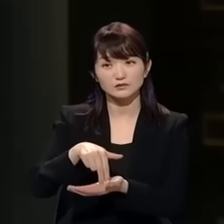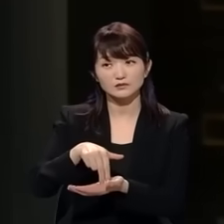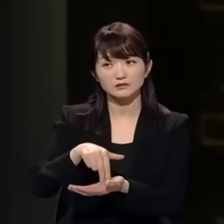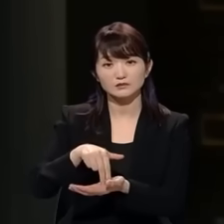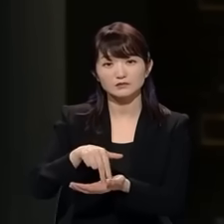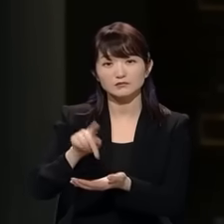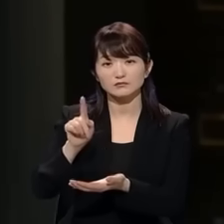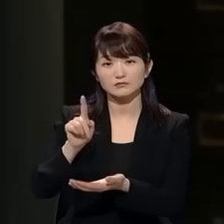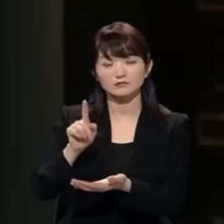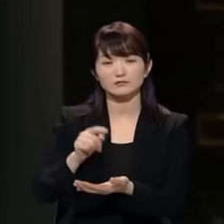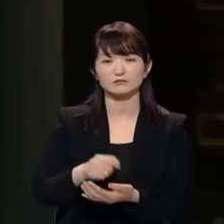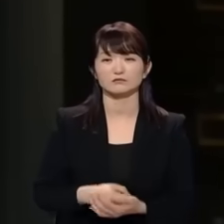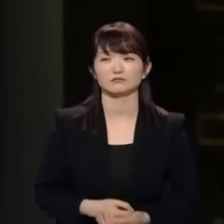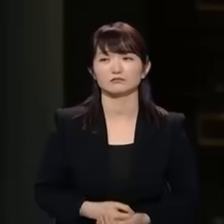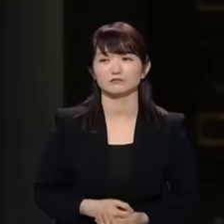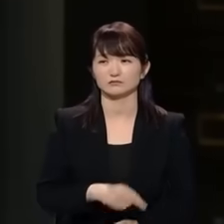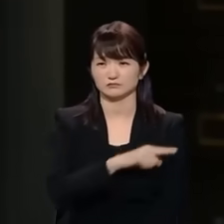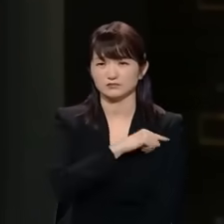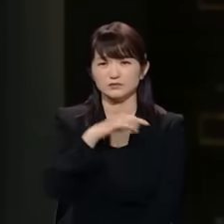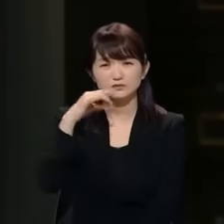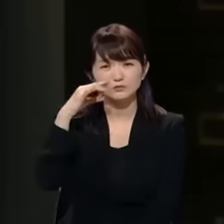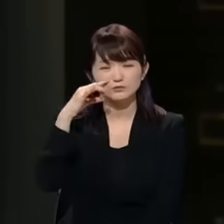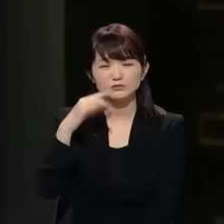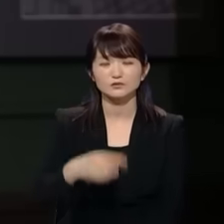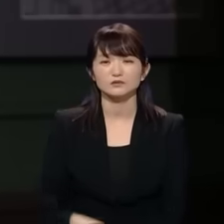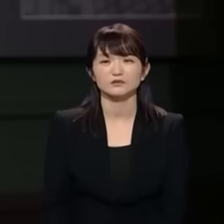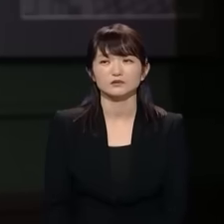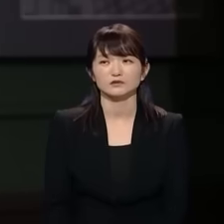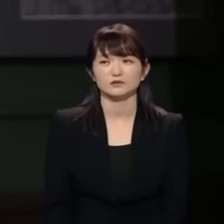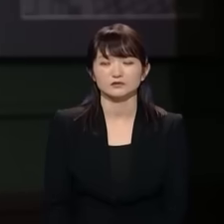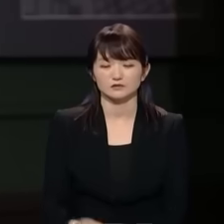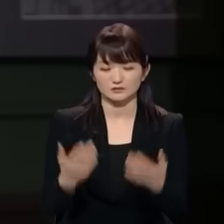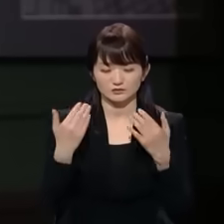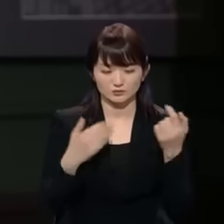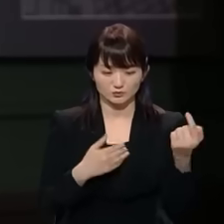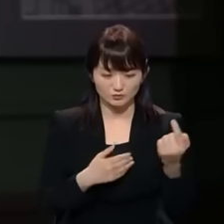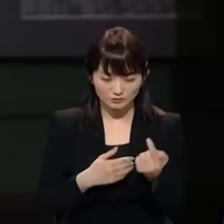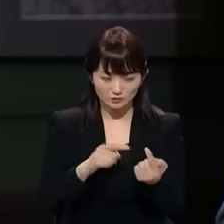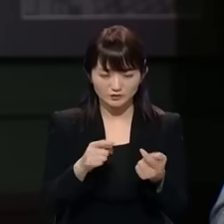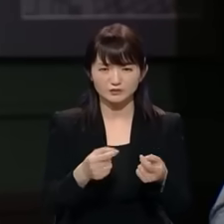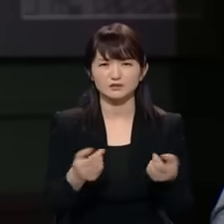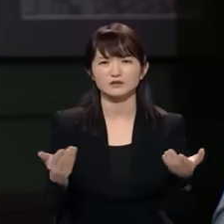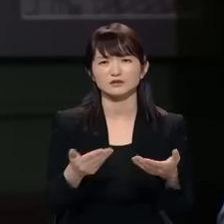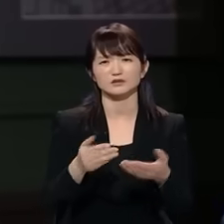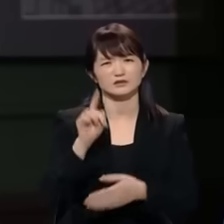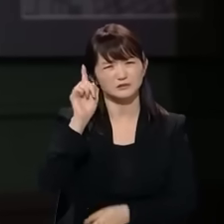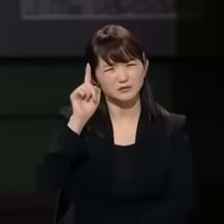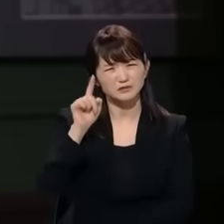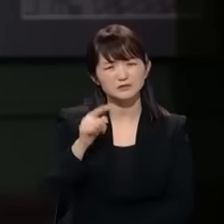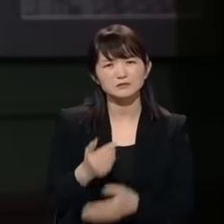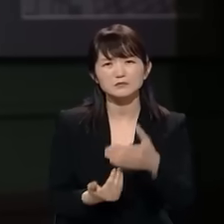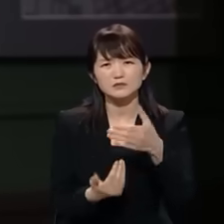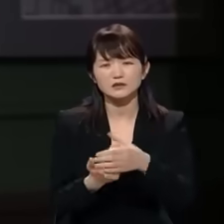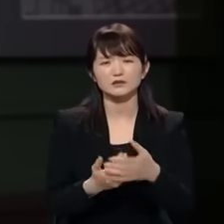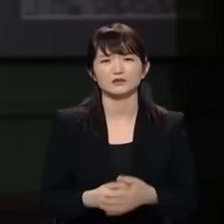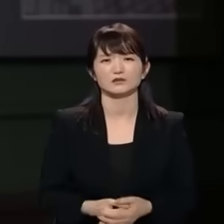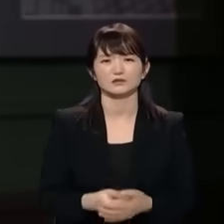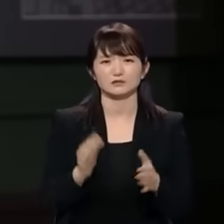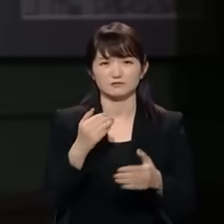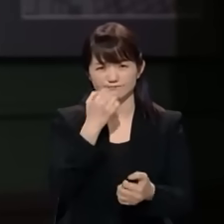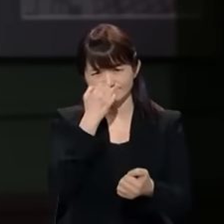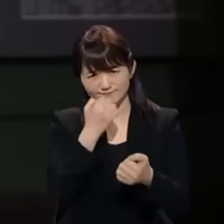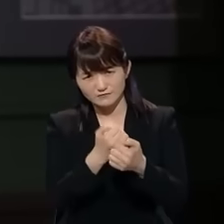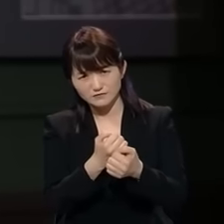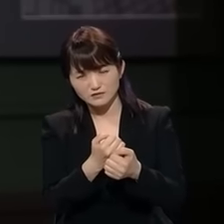학부모 반응은 과연 저 어떨 것이냐 그게 제일 궁금하잖아요. 네, 전학 온 후에 거의 매일 저런 일이 발생을 했는데 학생이 무단 조퇴하려고 할